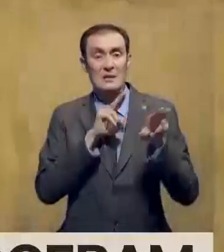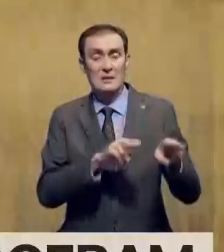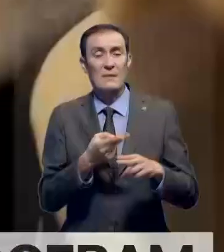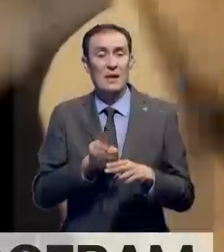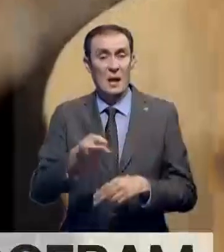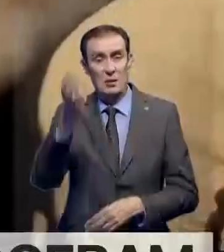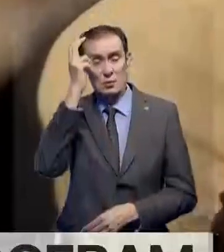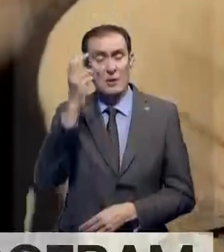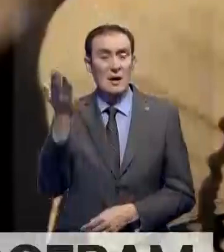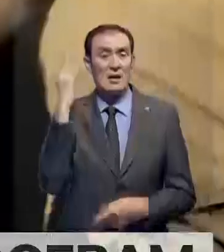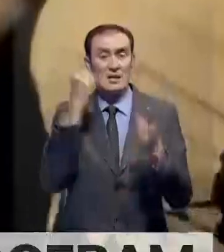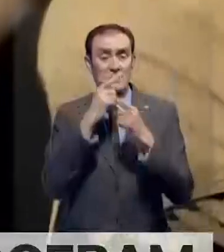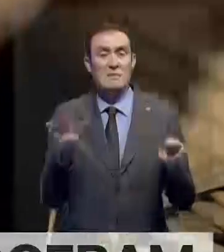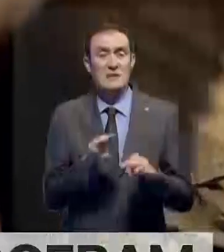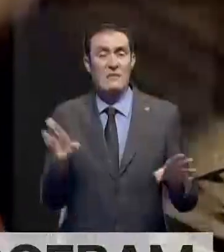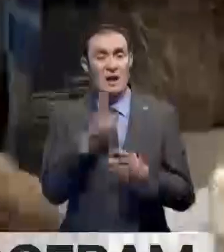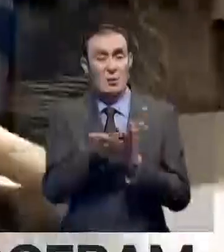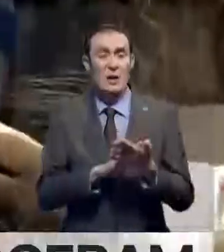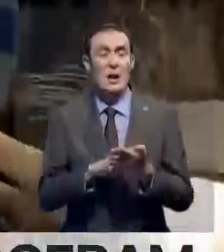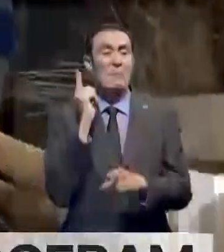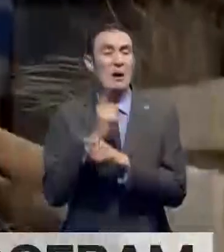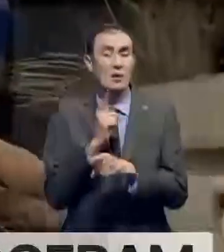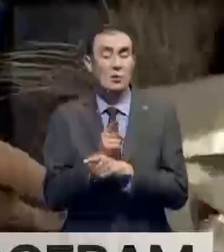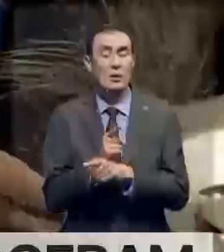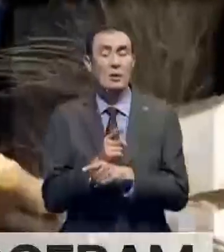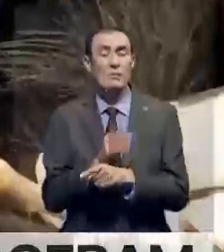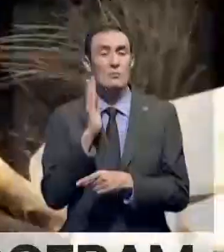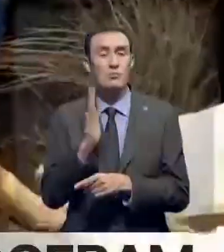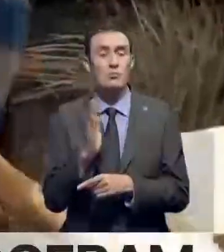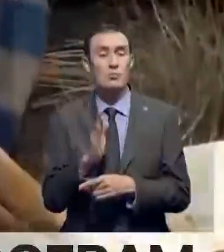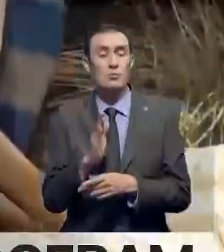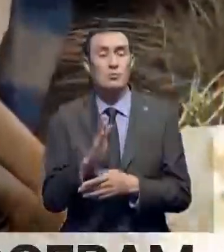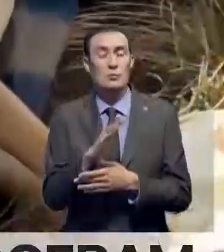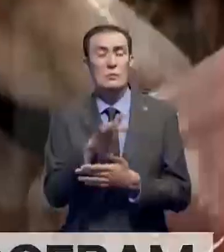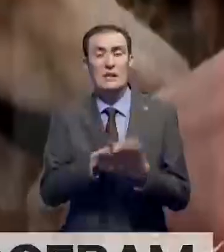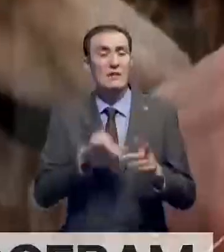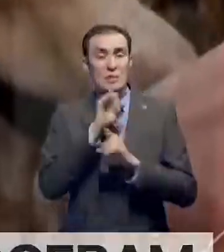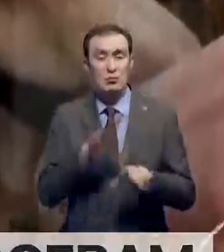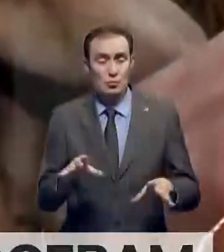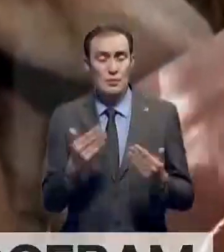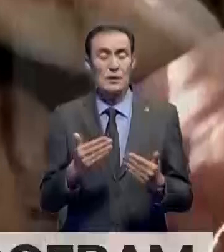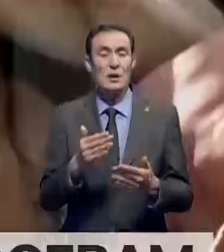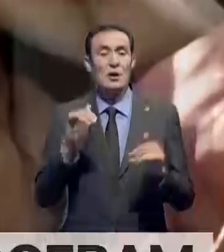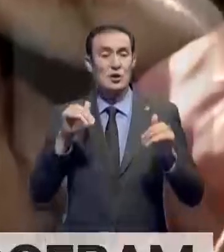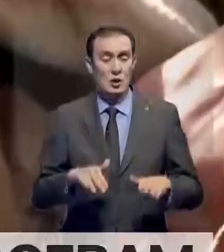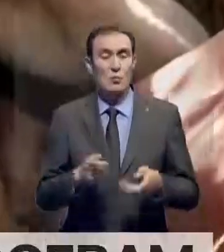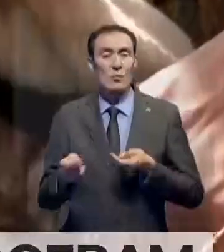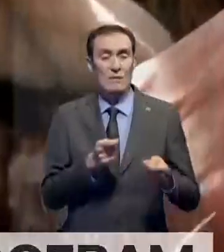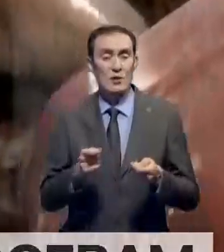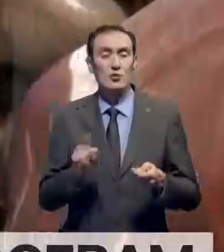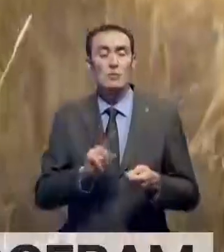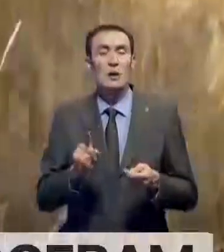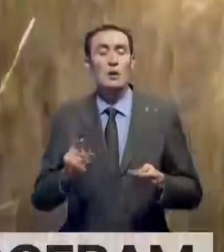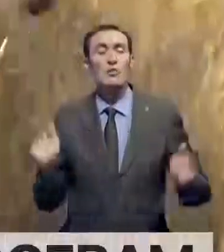степных антилоп. Как ранее сообщили в Минэкологии, мораторий продлевать не будут. Также в ведомстве пообещали, что в ближайшее время будет принято решение по управлению